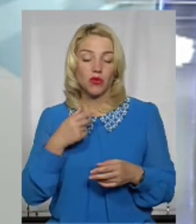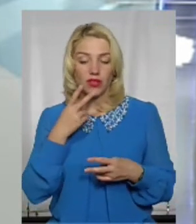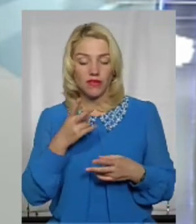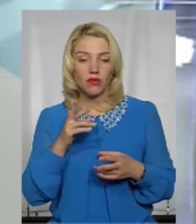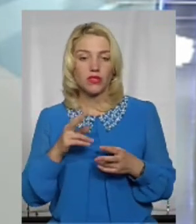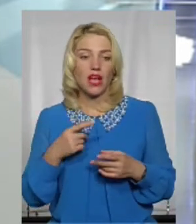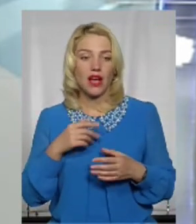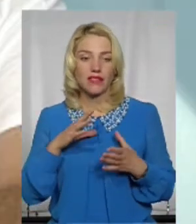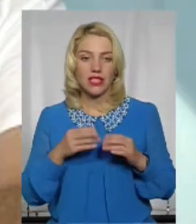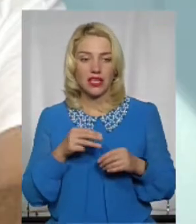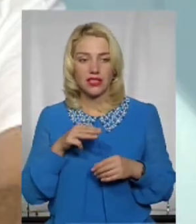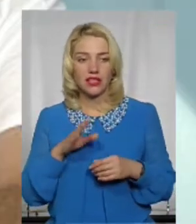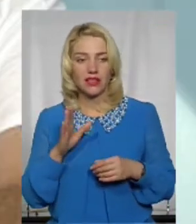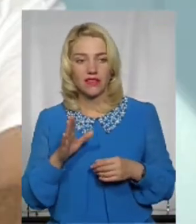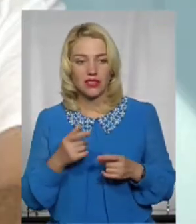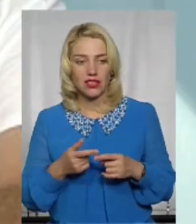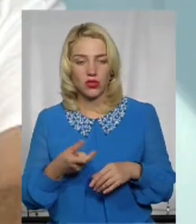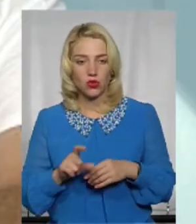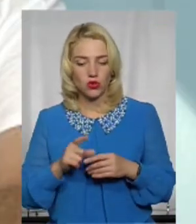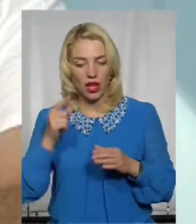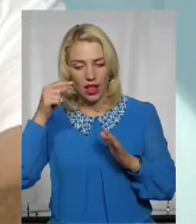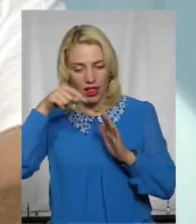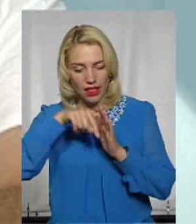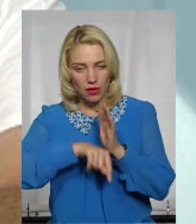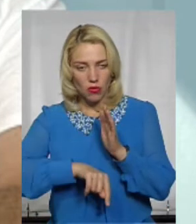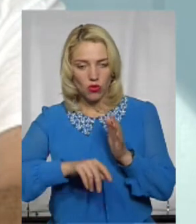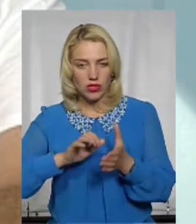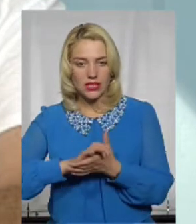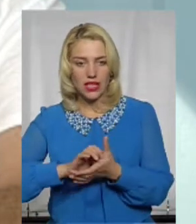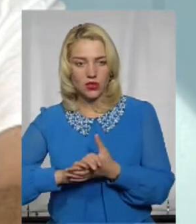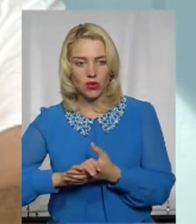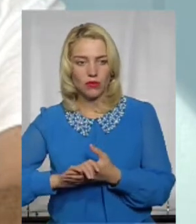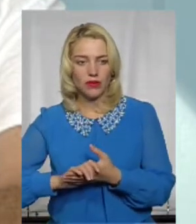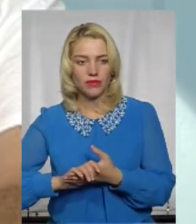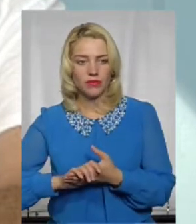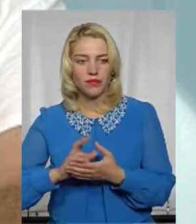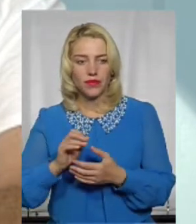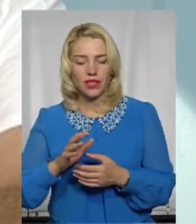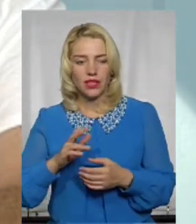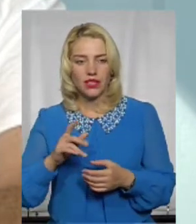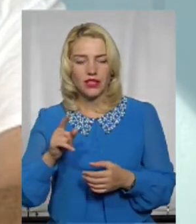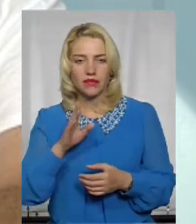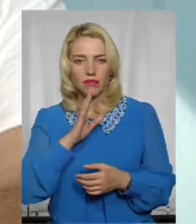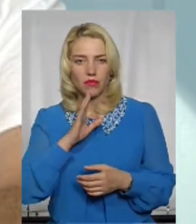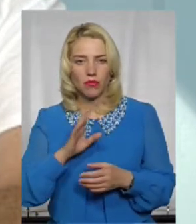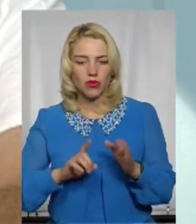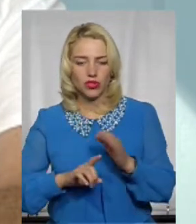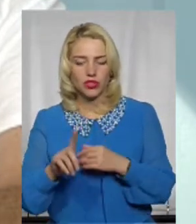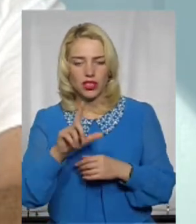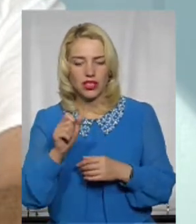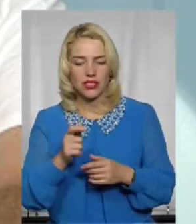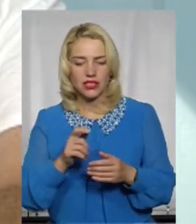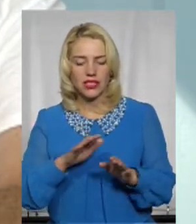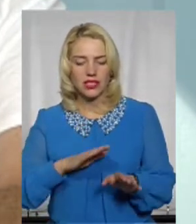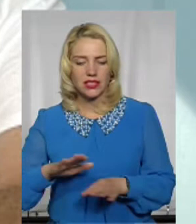А взагалі Тетяна Васильівна дуже глибоко знайома із екологічними проблемами, тому що починала вона за